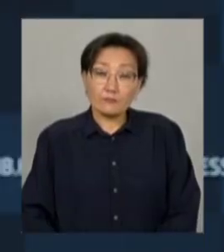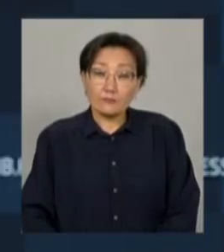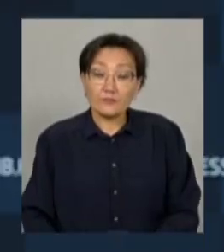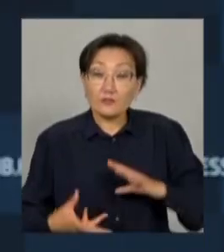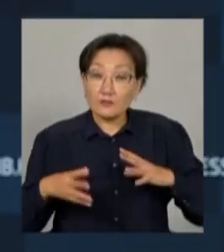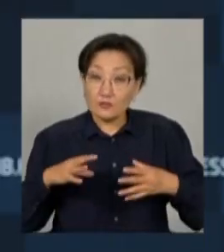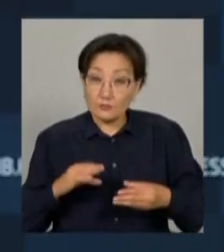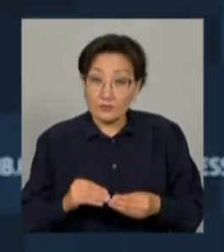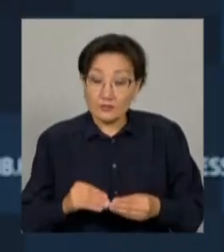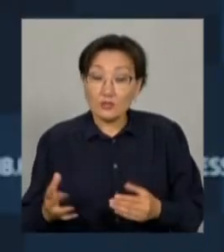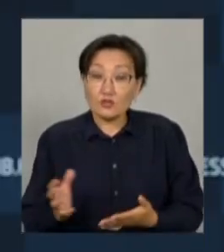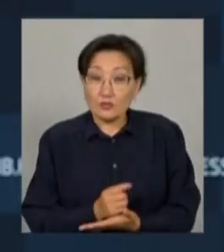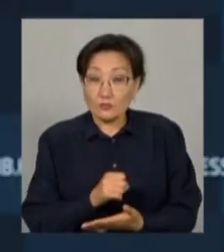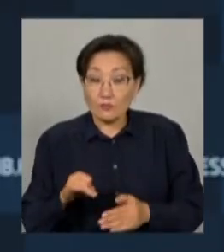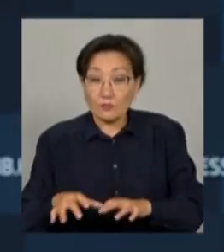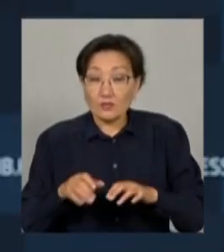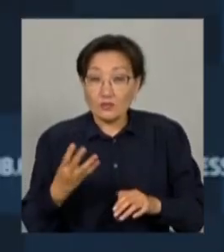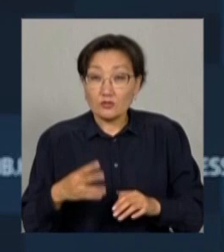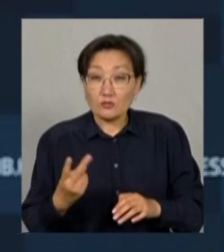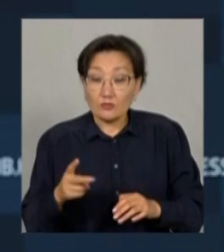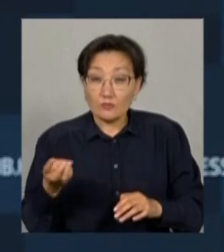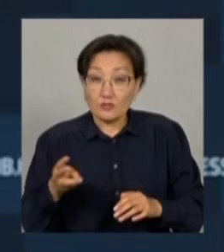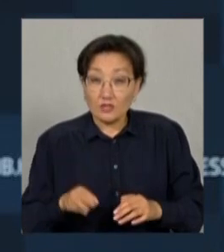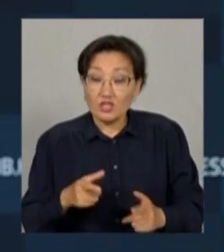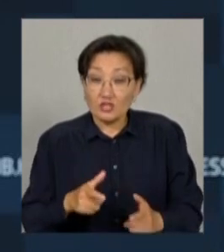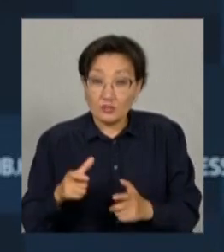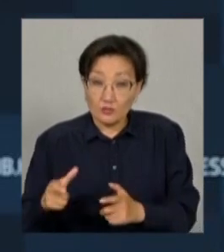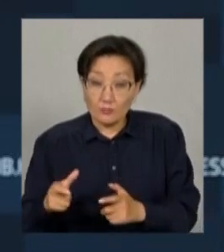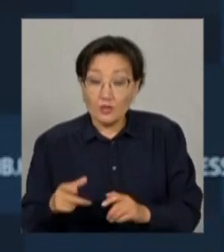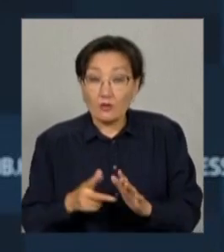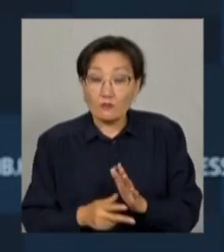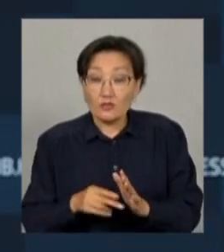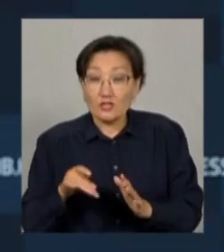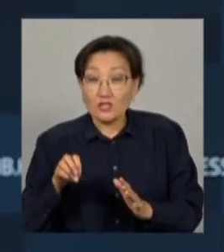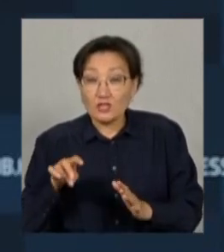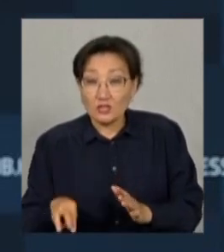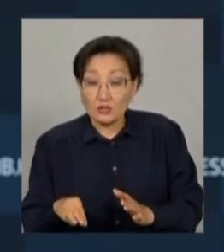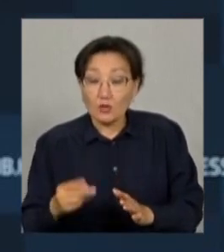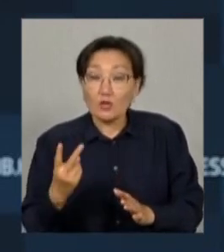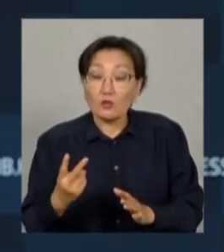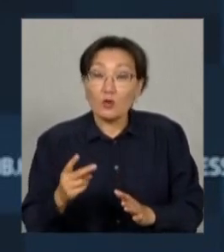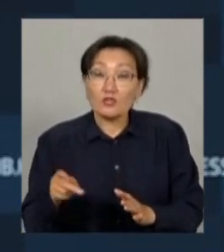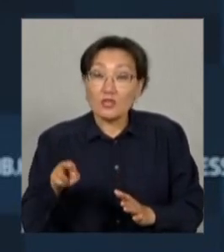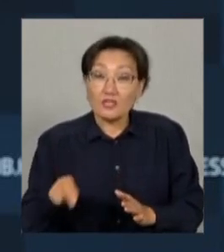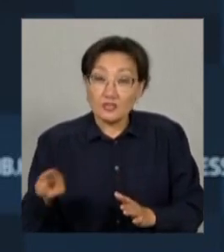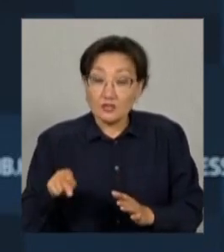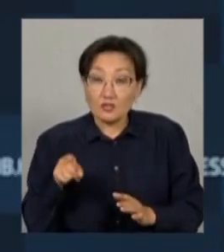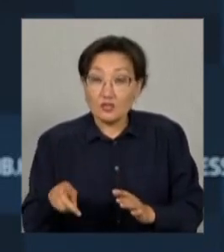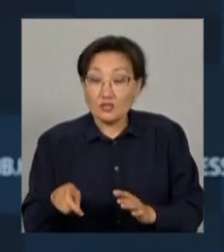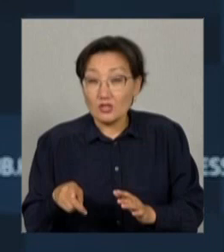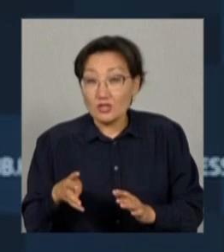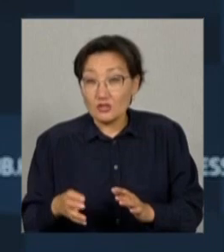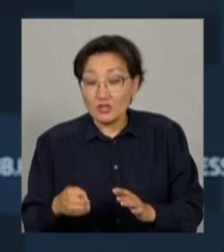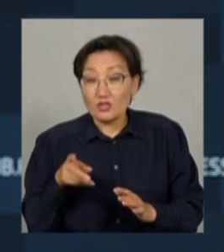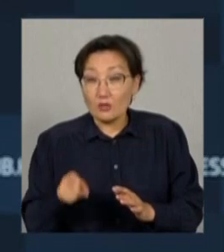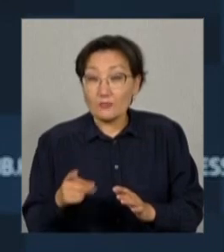в результате обнаружены и изъяты 42 единицы оружия 8 гранат два снаряда от РПГ 4.051